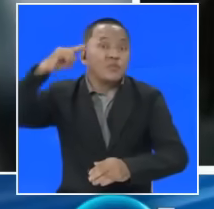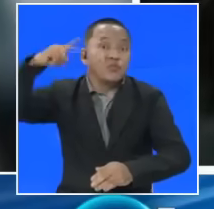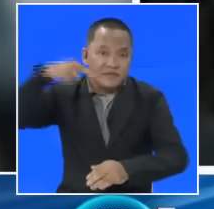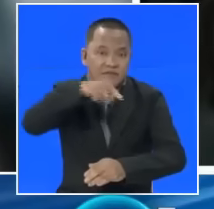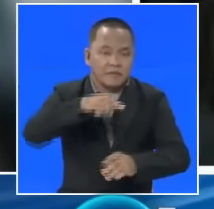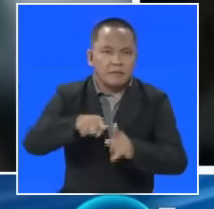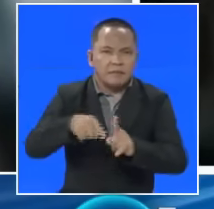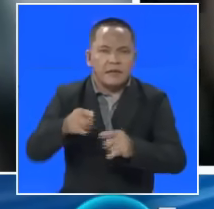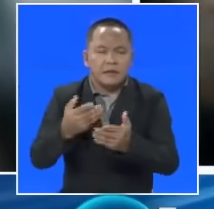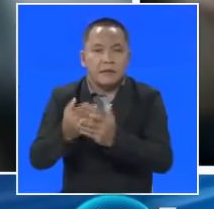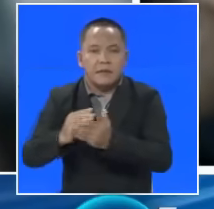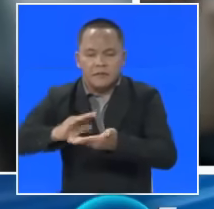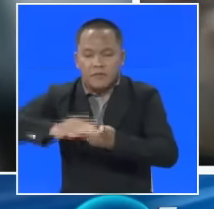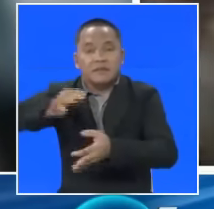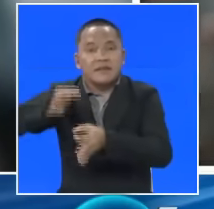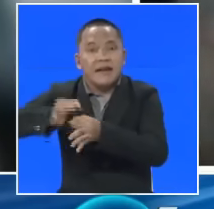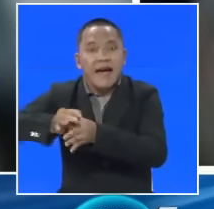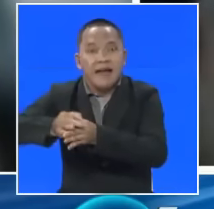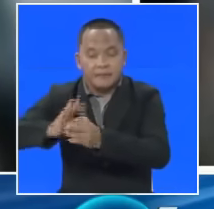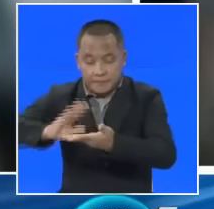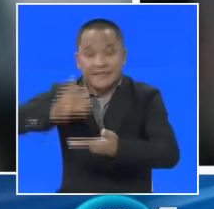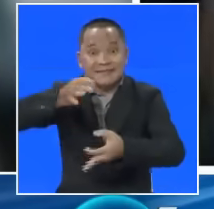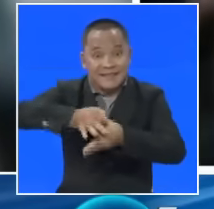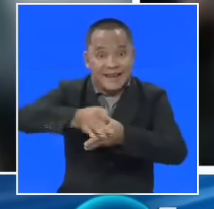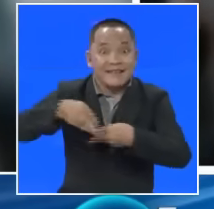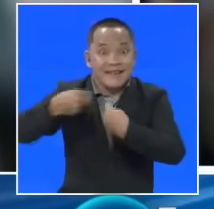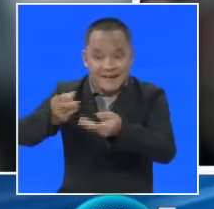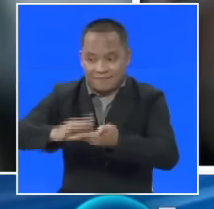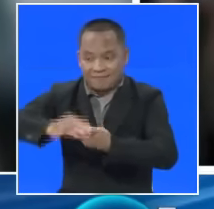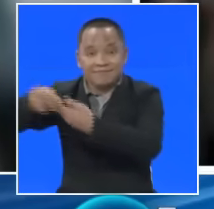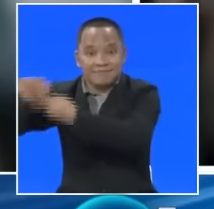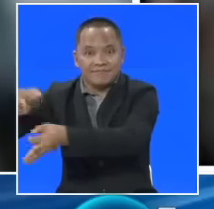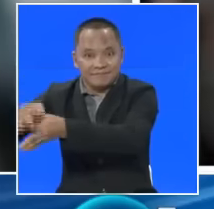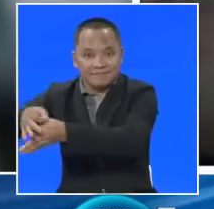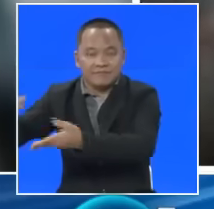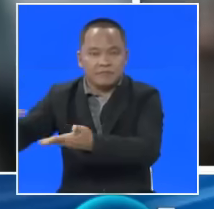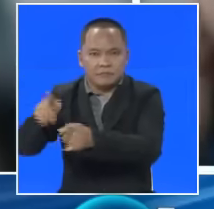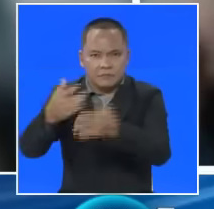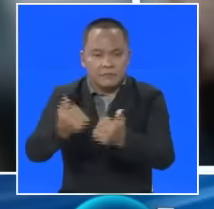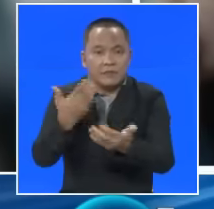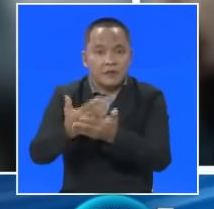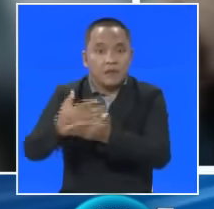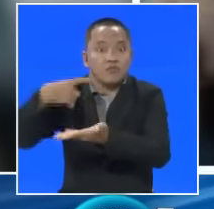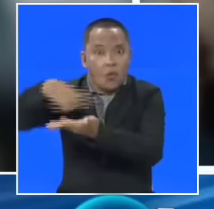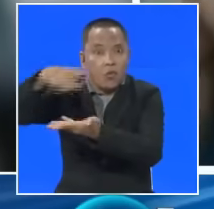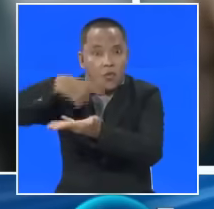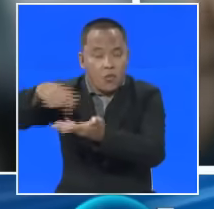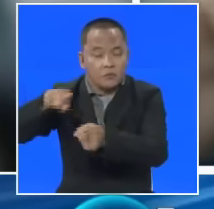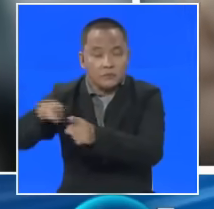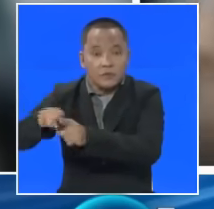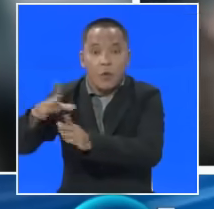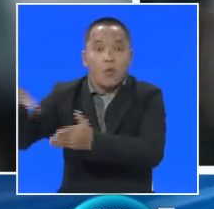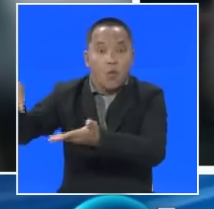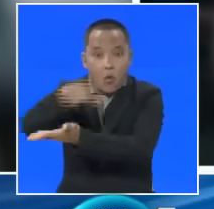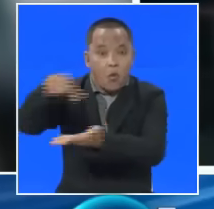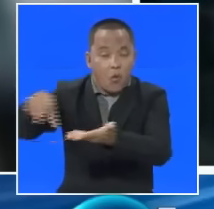ะไปเป็นบัญชีม้าก ็ คือไปเปิดบัญชีม้าให้กับบรรดาแก๊งพนันออนไลน์แล้วทีนี้เนี่ยเงินในบัญชีเนี่ยจะต้องมีการโ